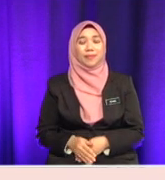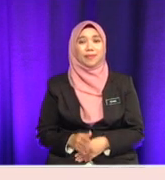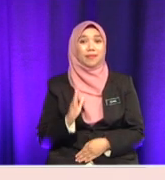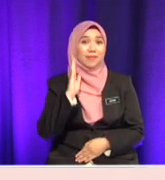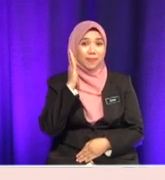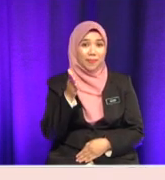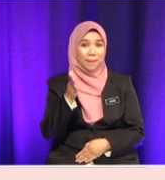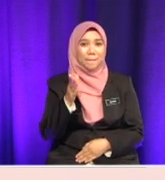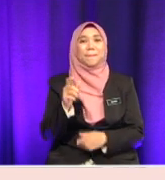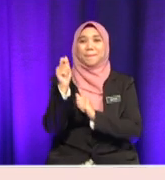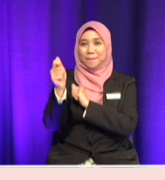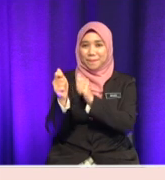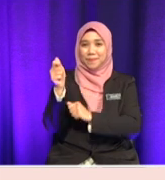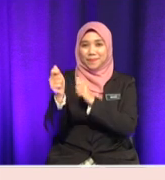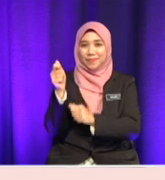kata memancing